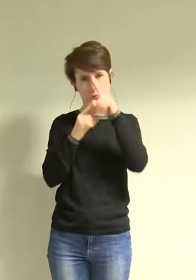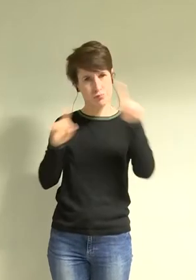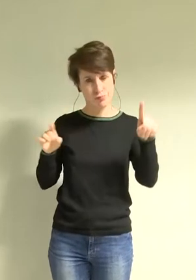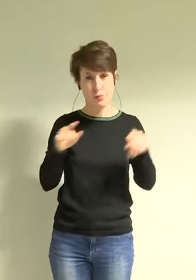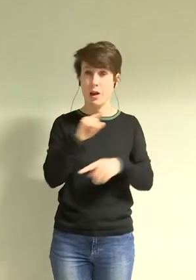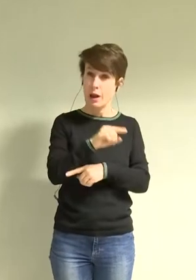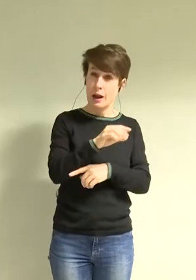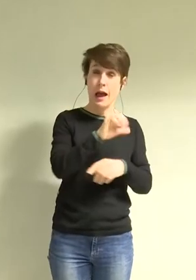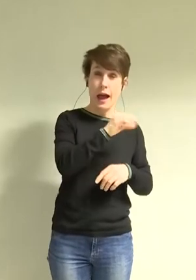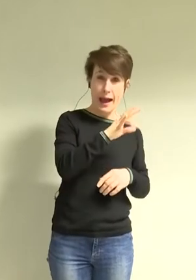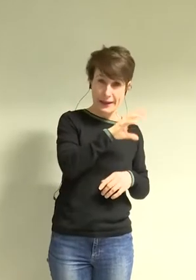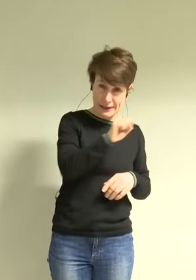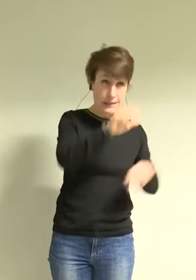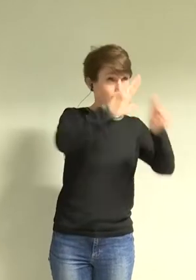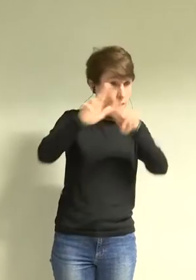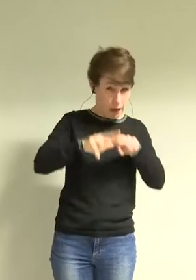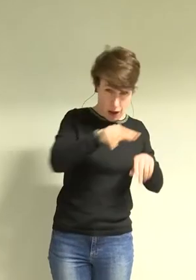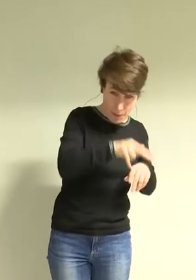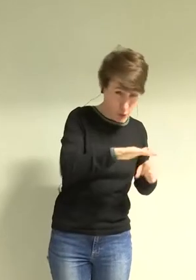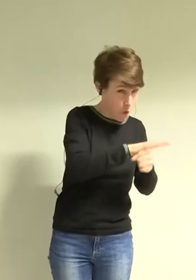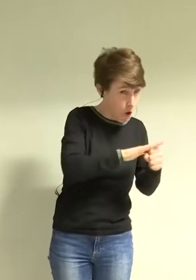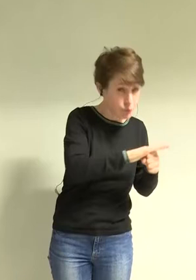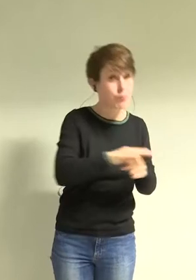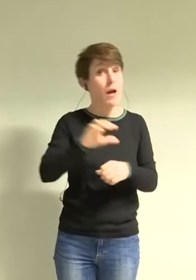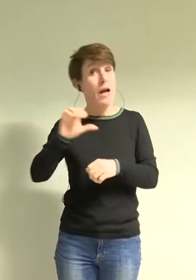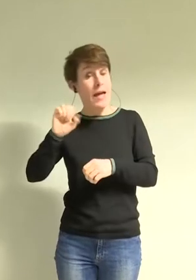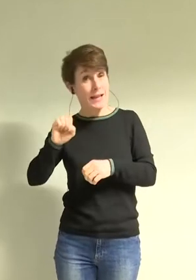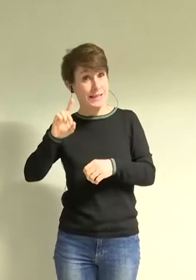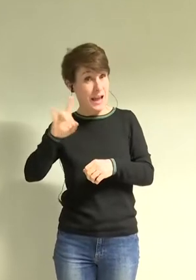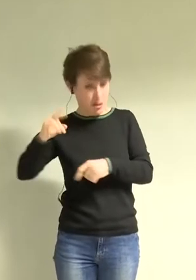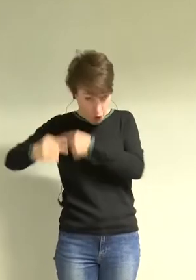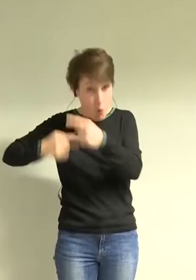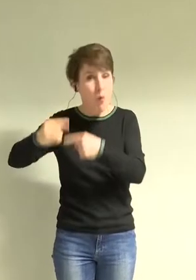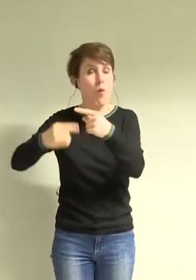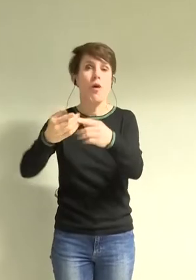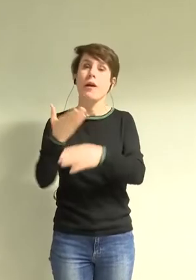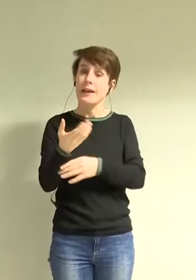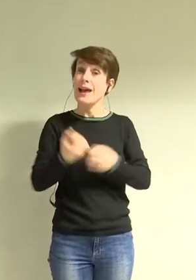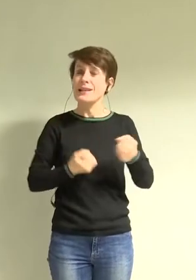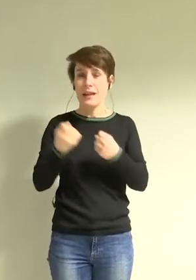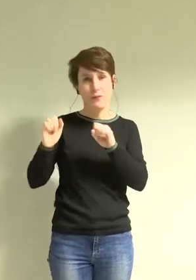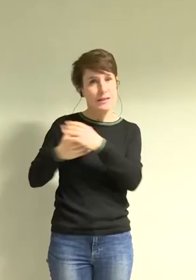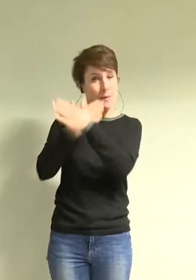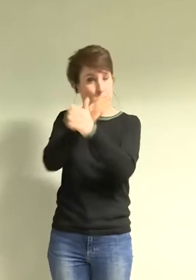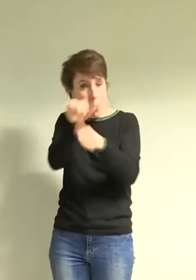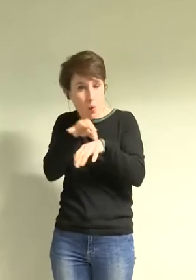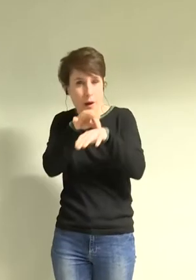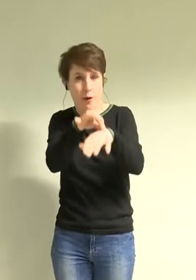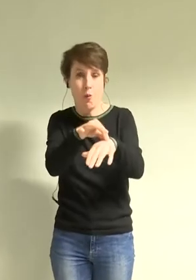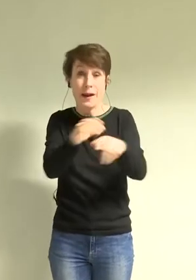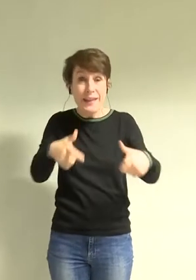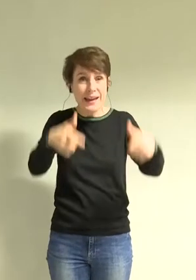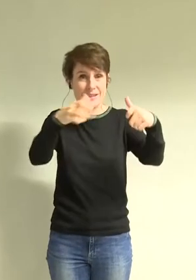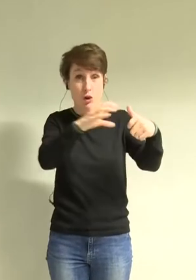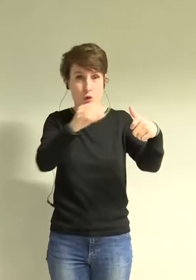la sdh les travaux sont en cours et les services de la métropole accompagne actuellement la une résidence de copropriété qui est très